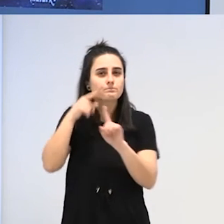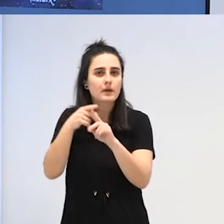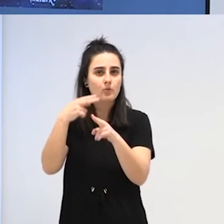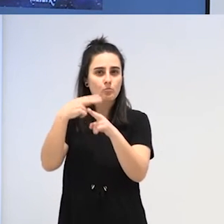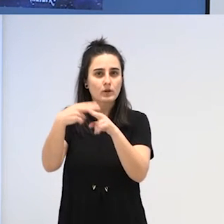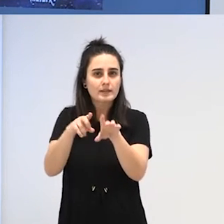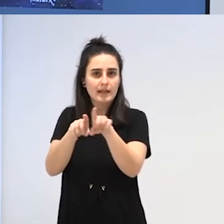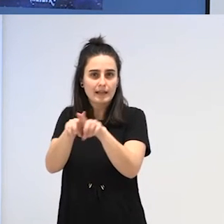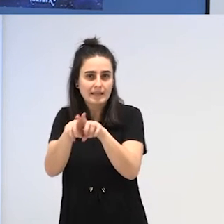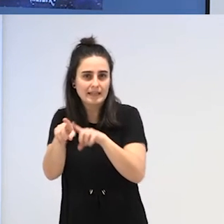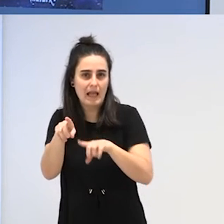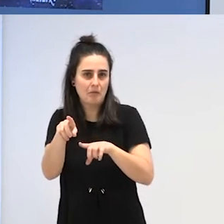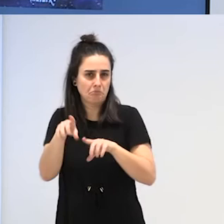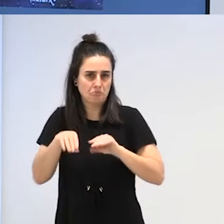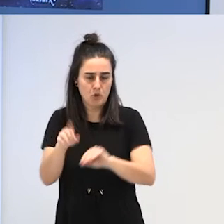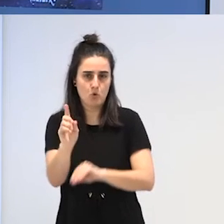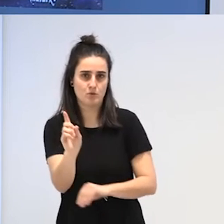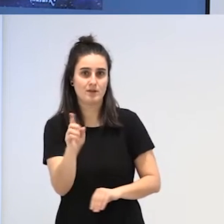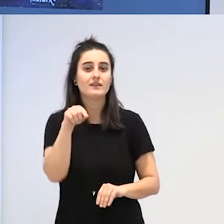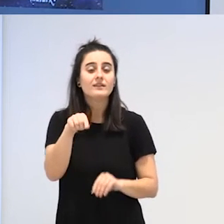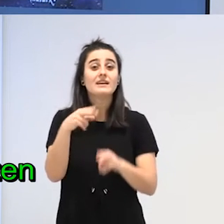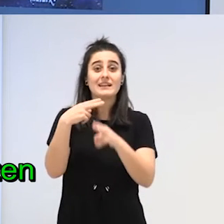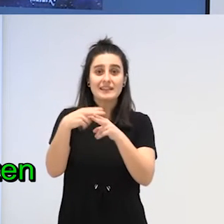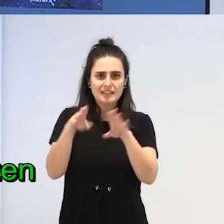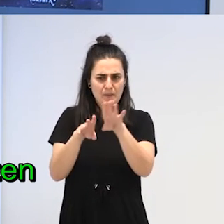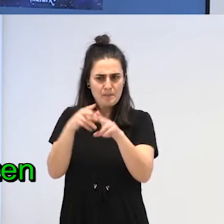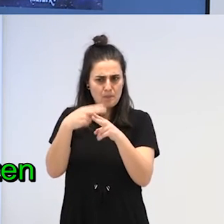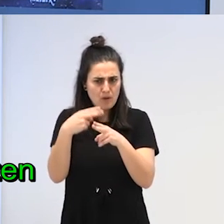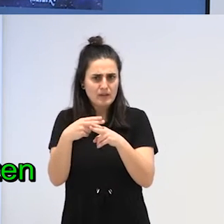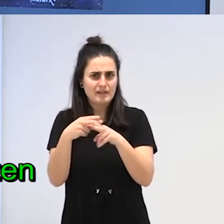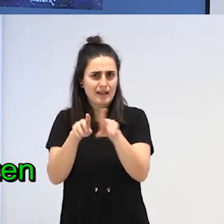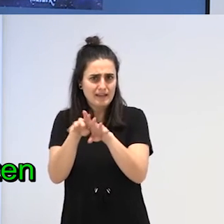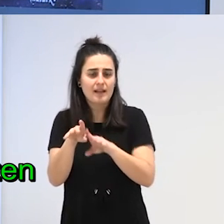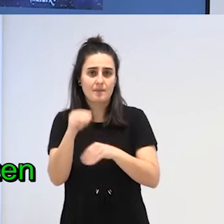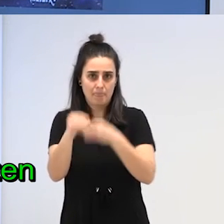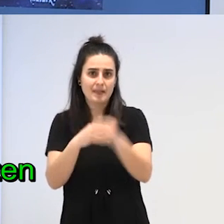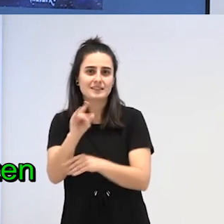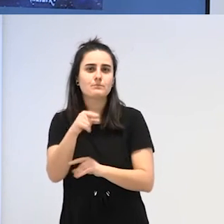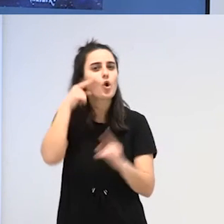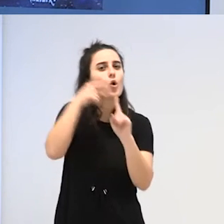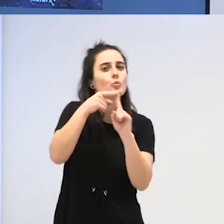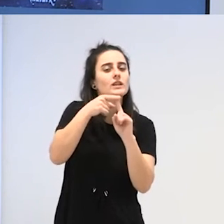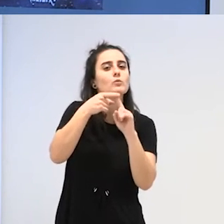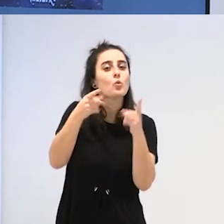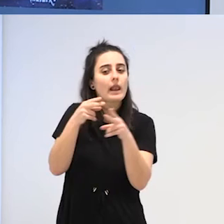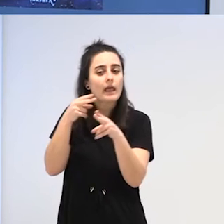egiteko. Pelotek kritika politika egiten du ere, baina zientzia fikzioa idaztea zen bere helburua.